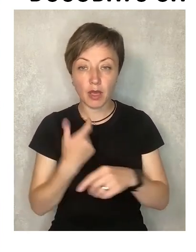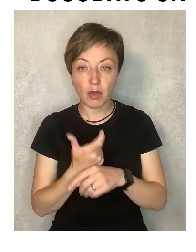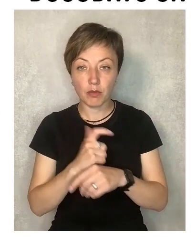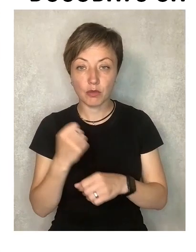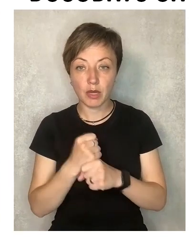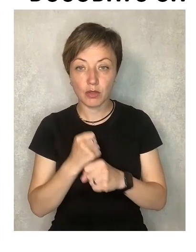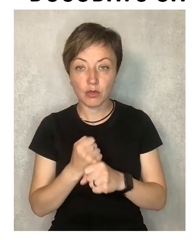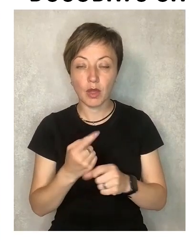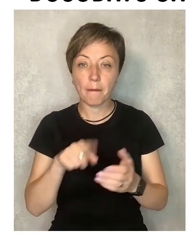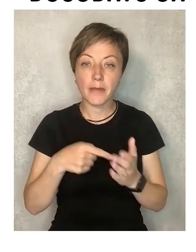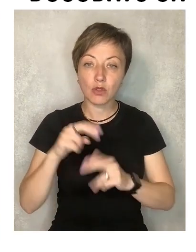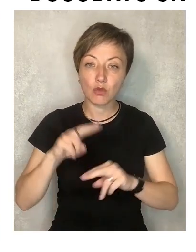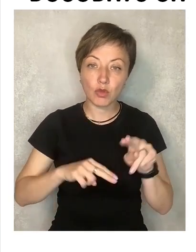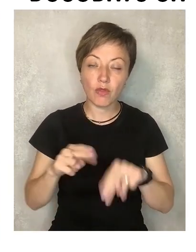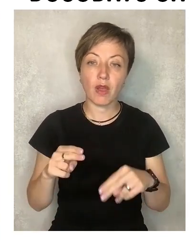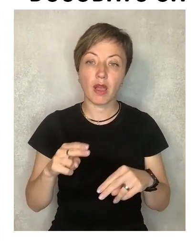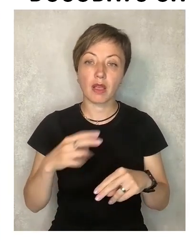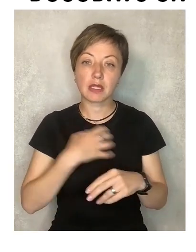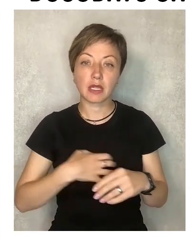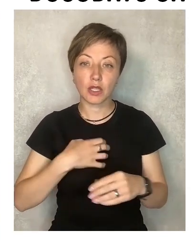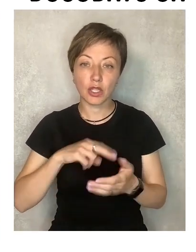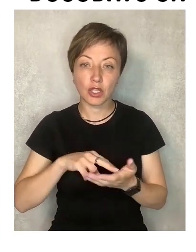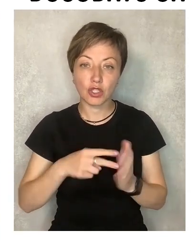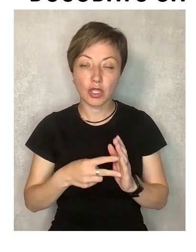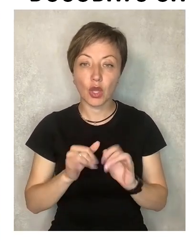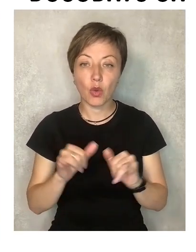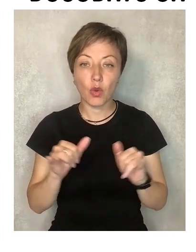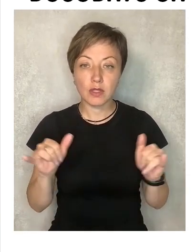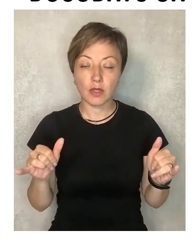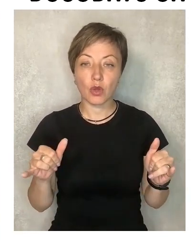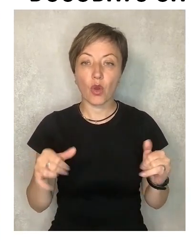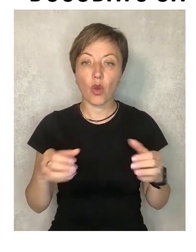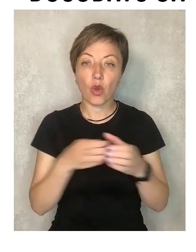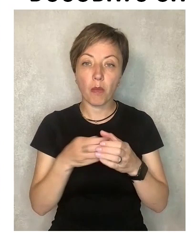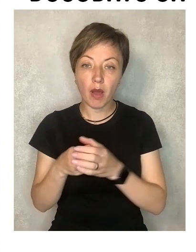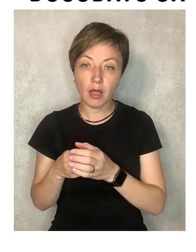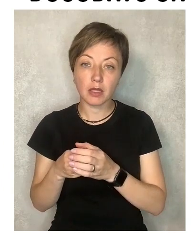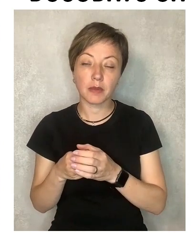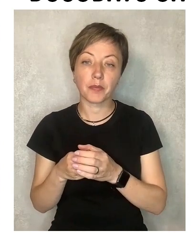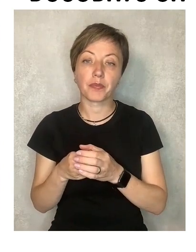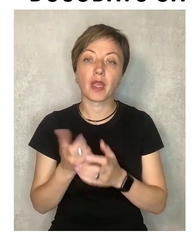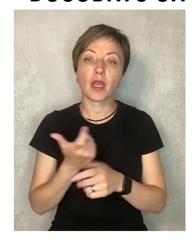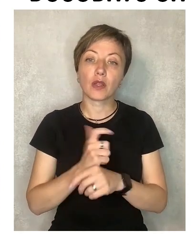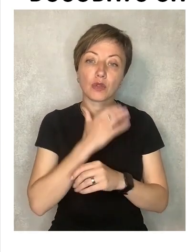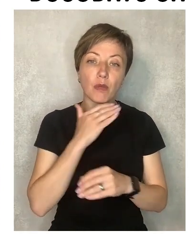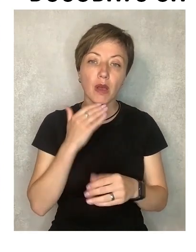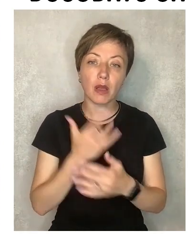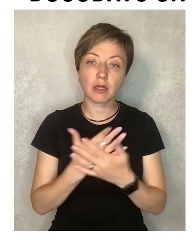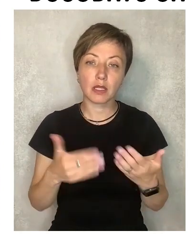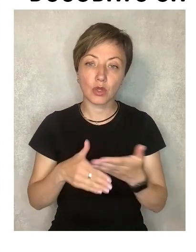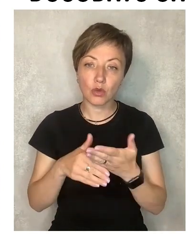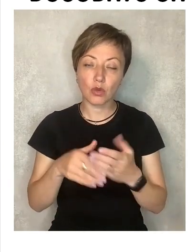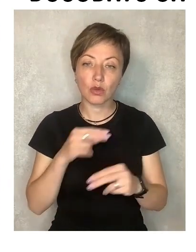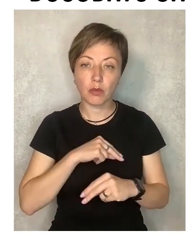там містобудування, стратегічний розвиток громад. дуже багато різних донорів працює там